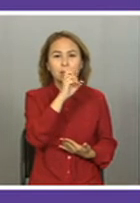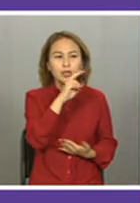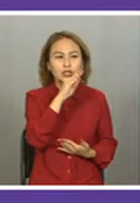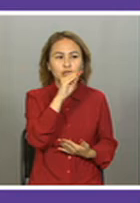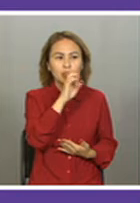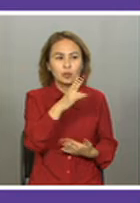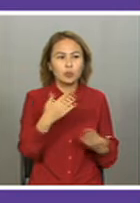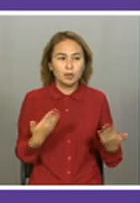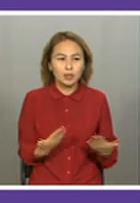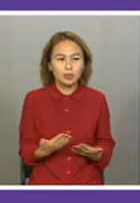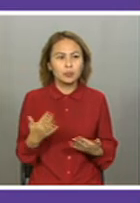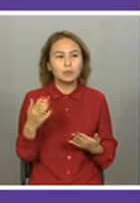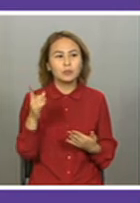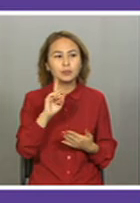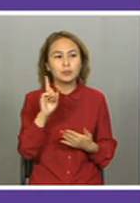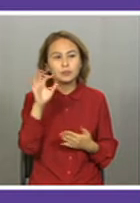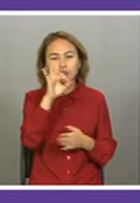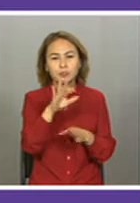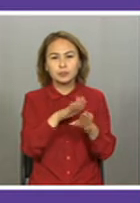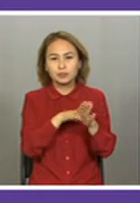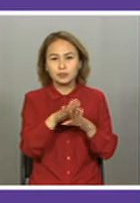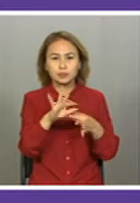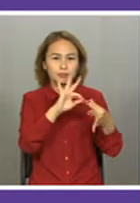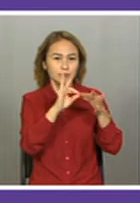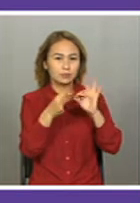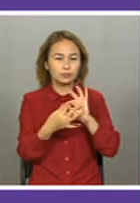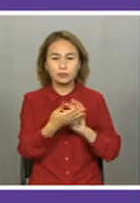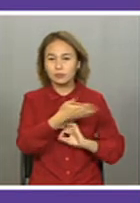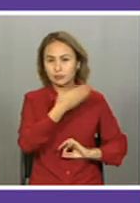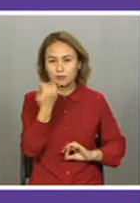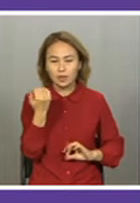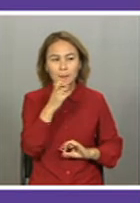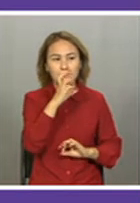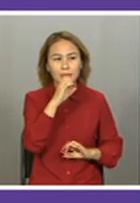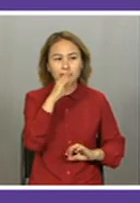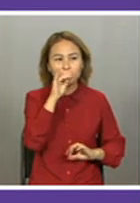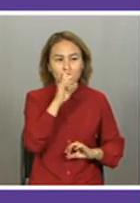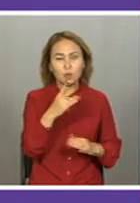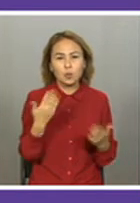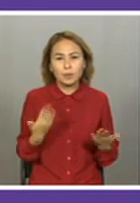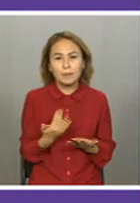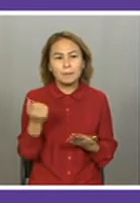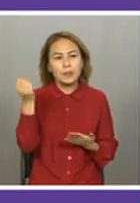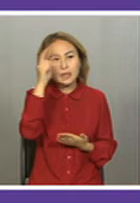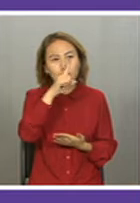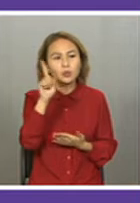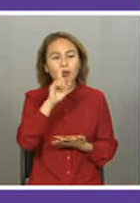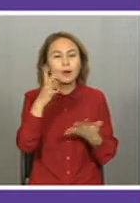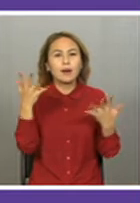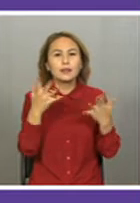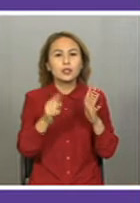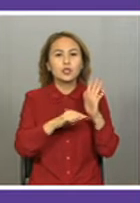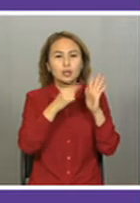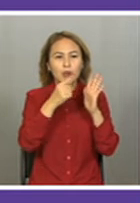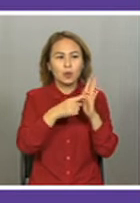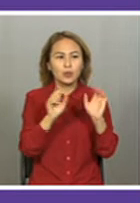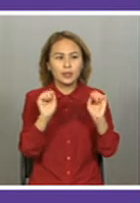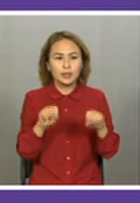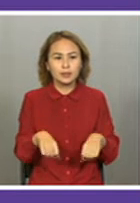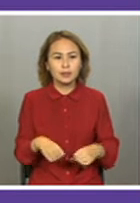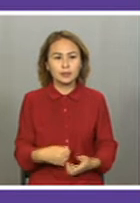Бекжанның өмір баяны толық айтылмаған. Бекжанның өмір баянын білу үшін қандай сұрақ қояр едіңдер?